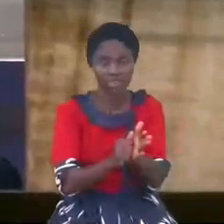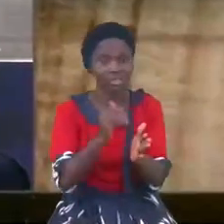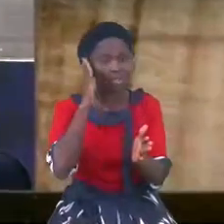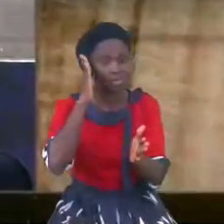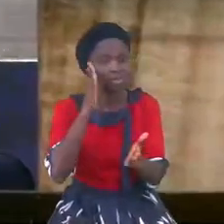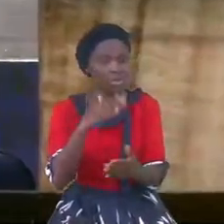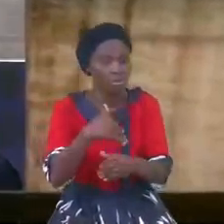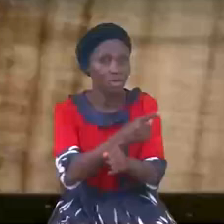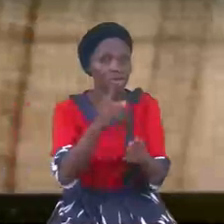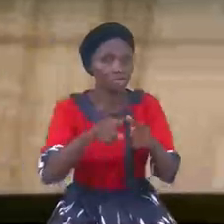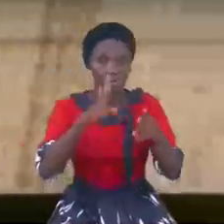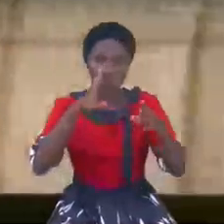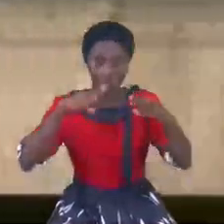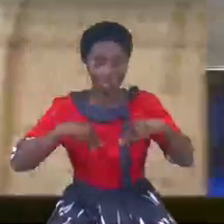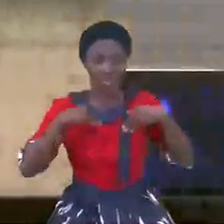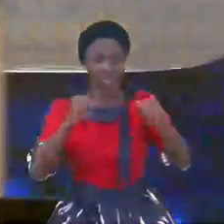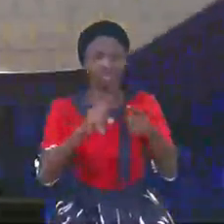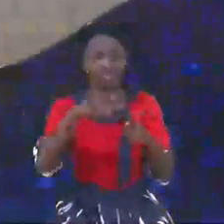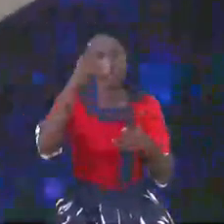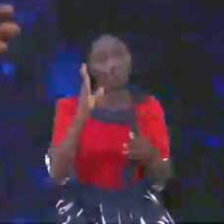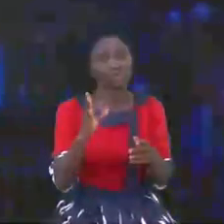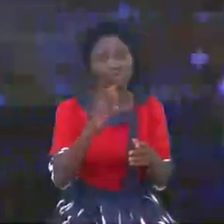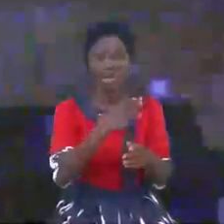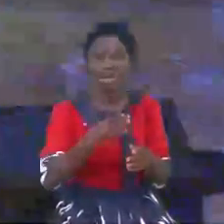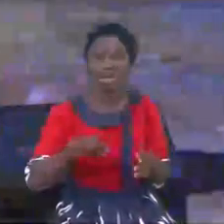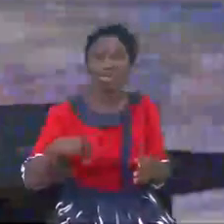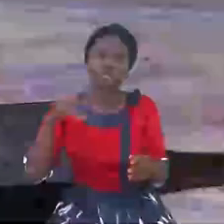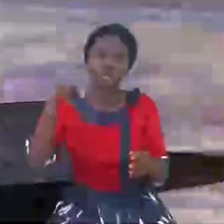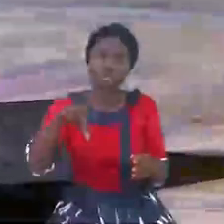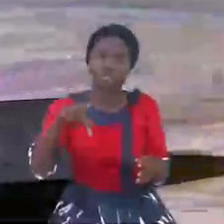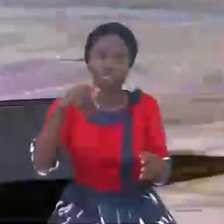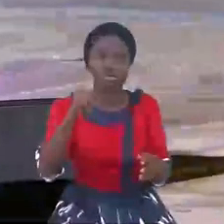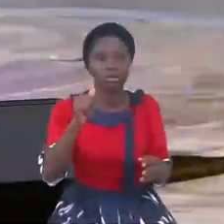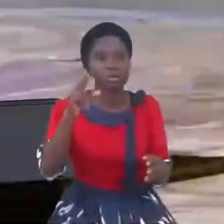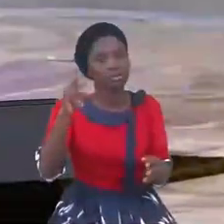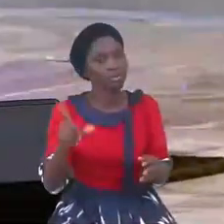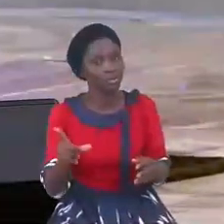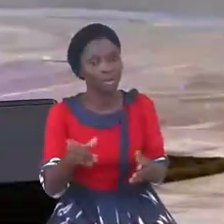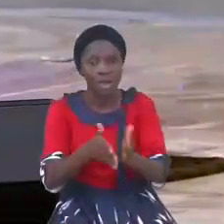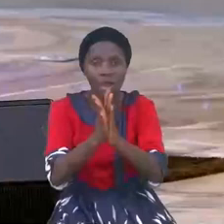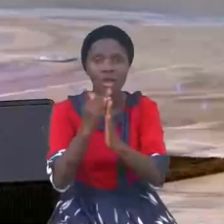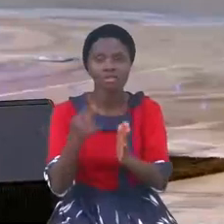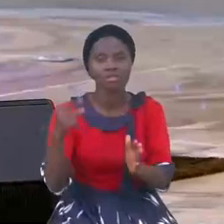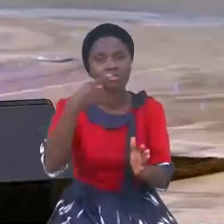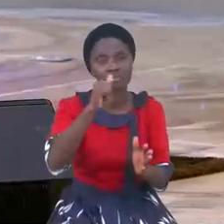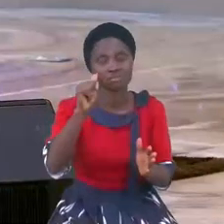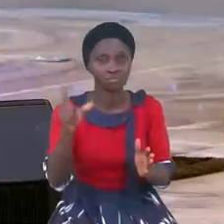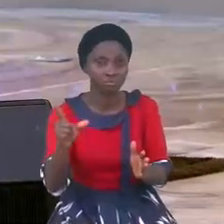restez dans l'amour de Dieu. Et l'apôtre a demandé aux Galates que je vous pose comme